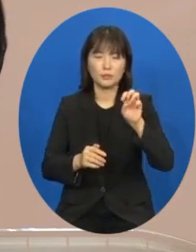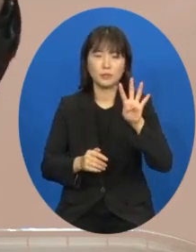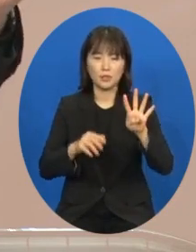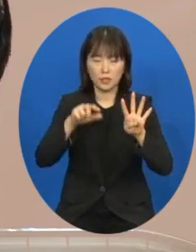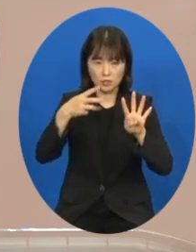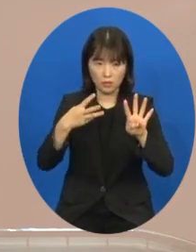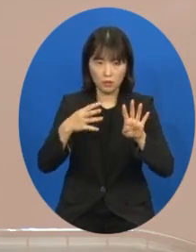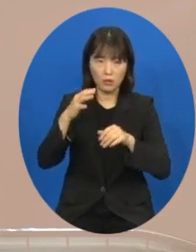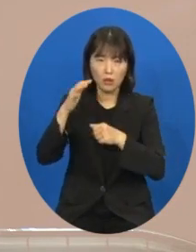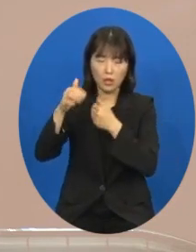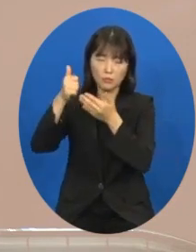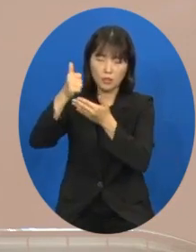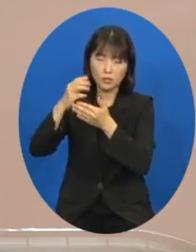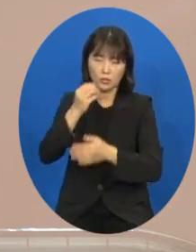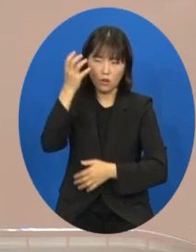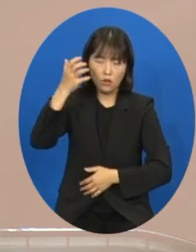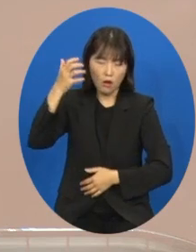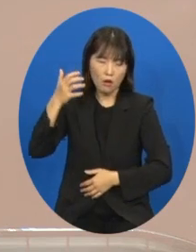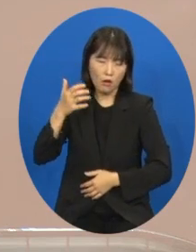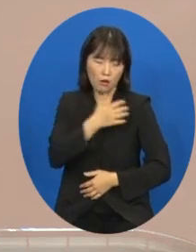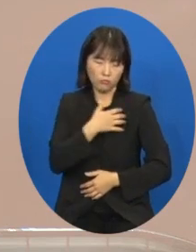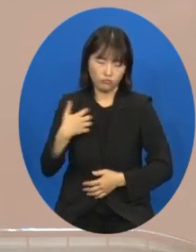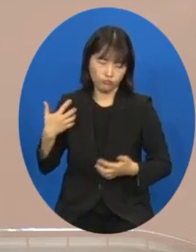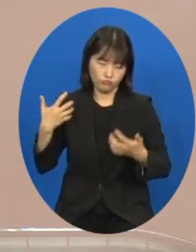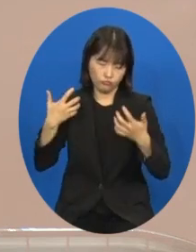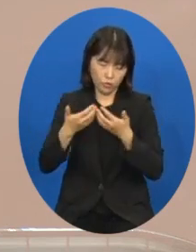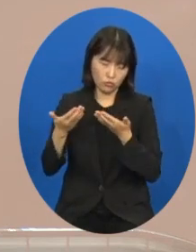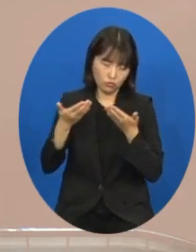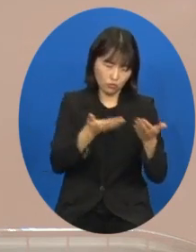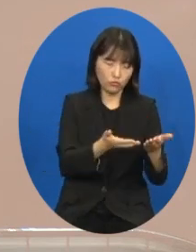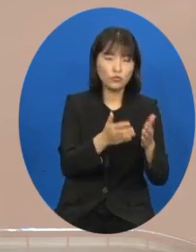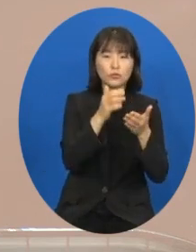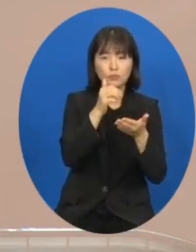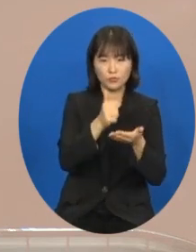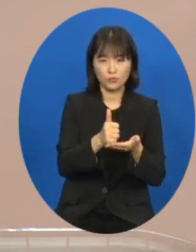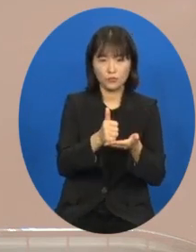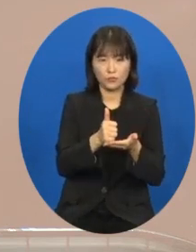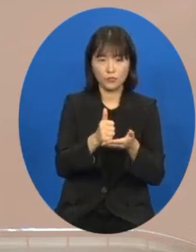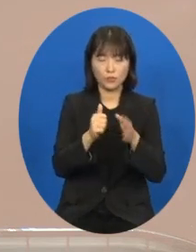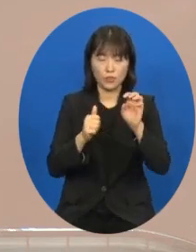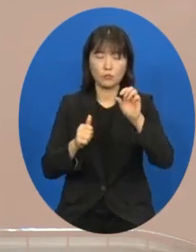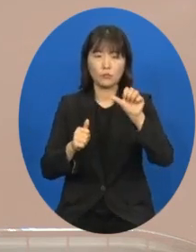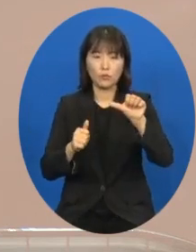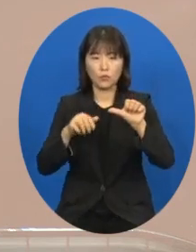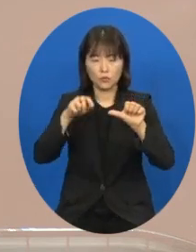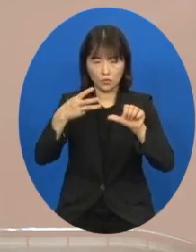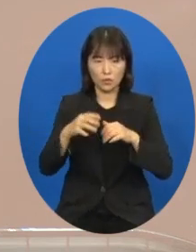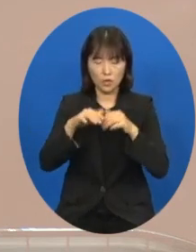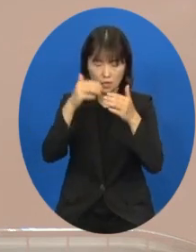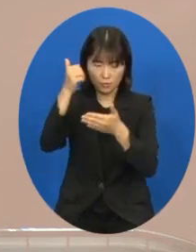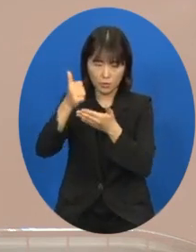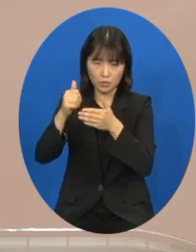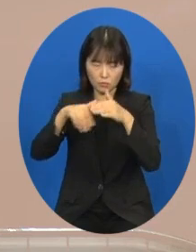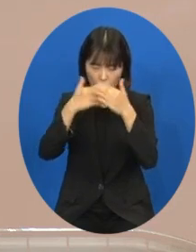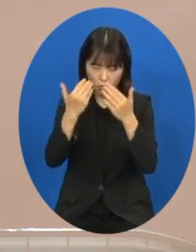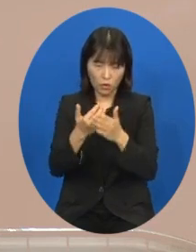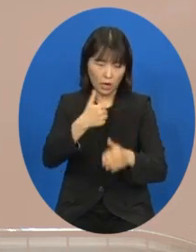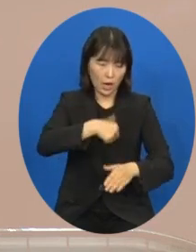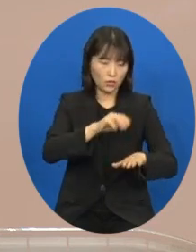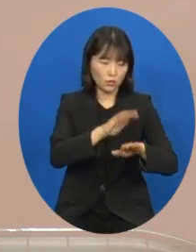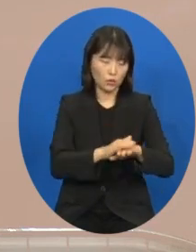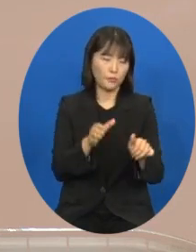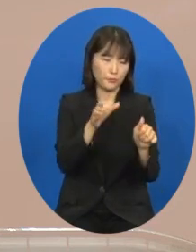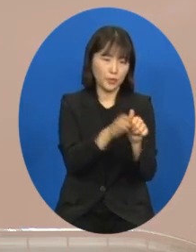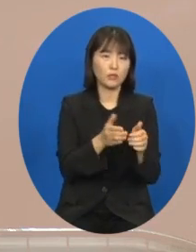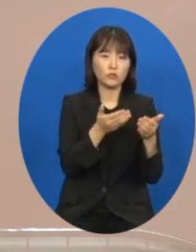34절에서는 하나님께서 성령을 아낌없이 주신 분, 35절에서는 하나님께서 모든 것을 아들의 손에